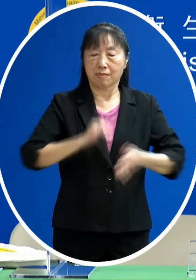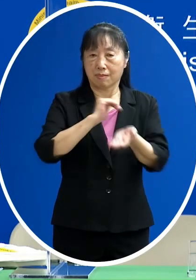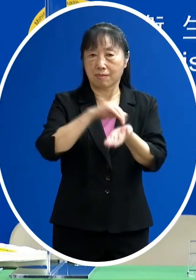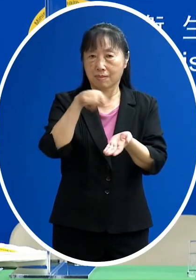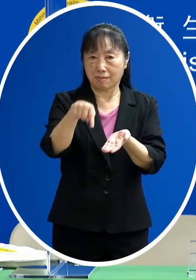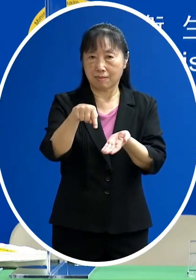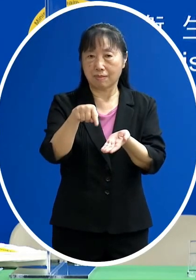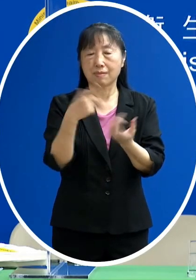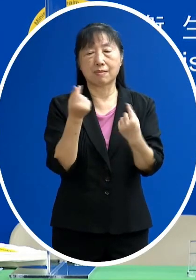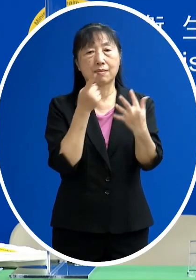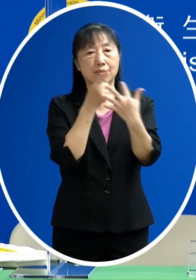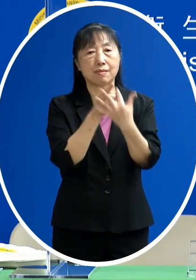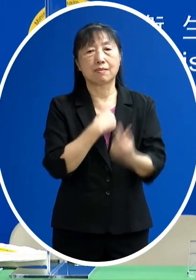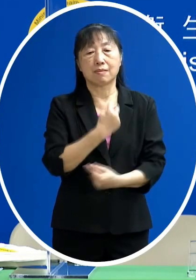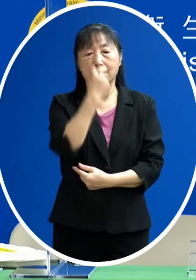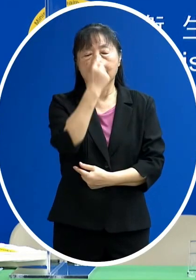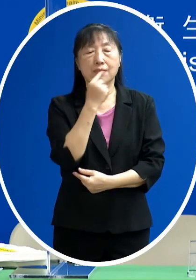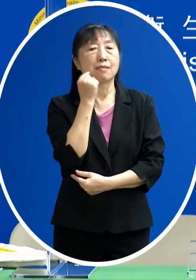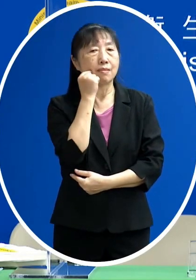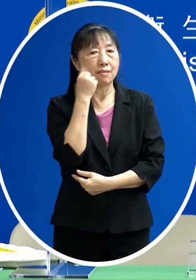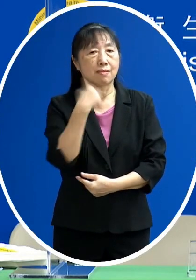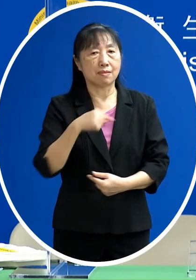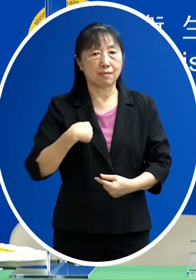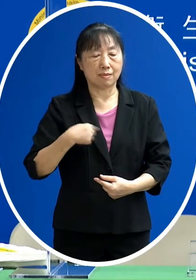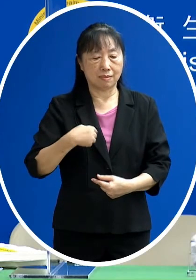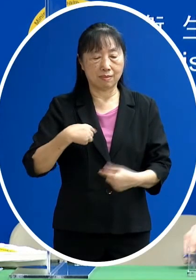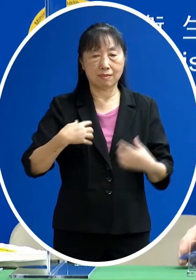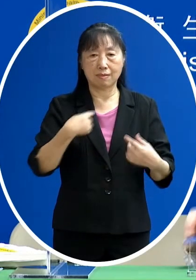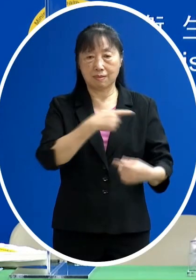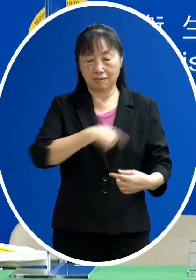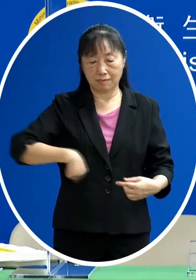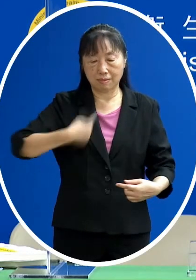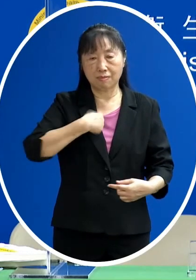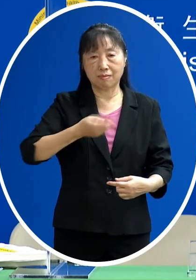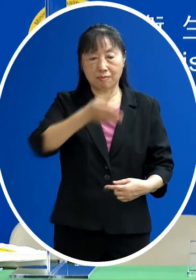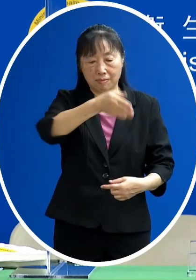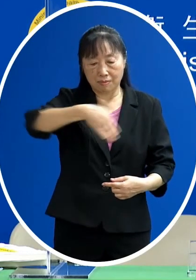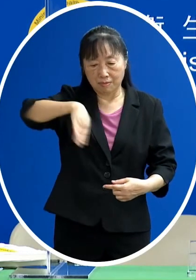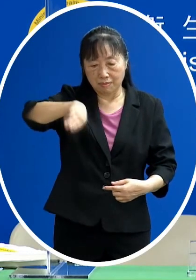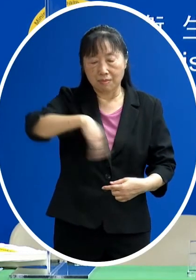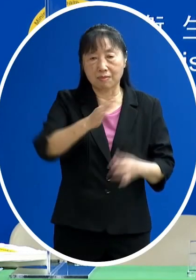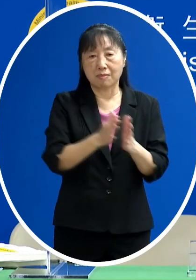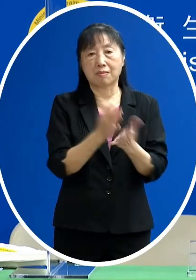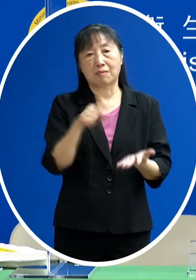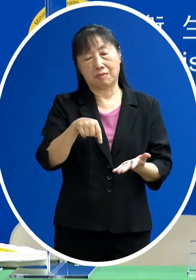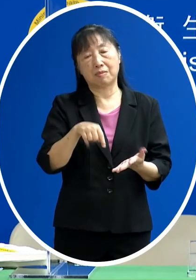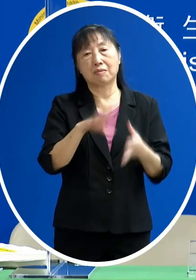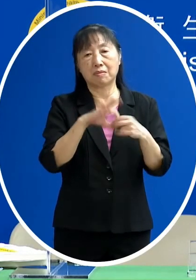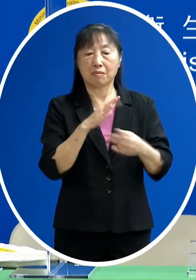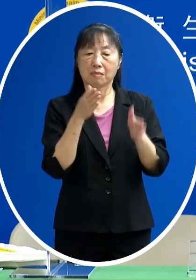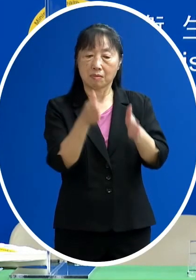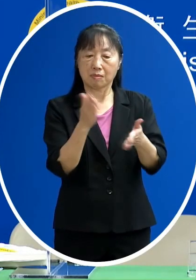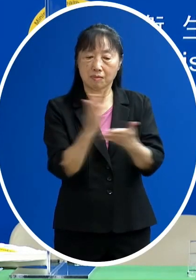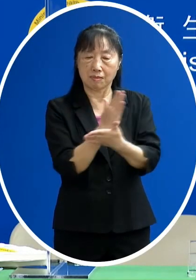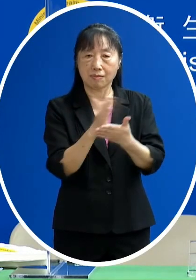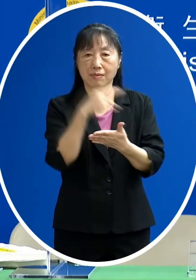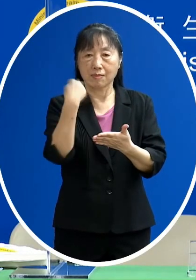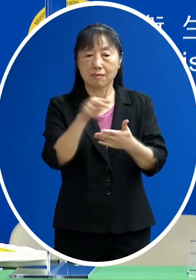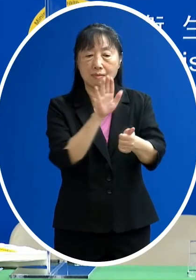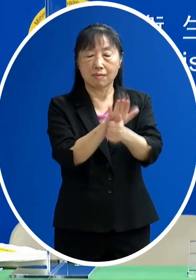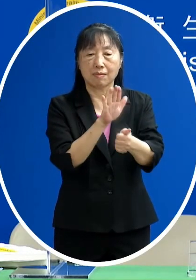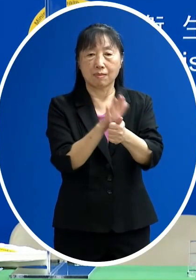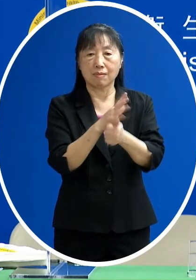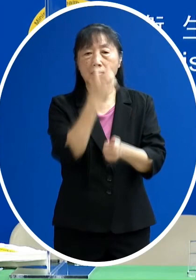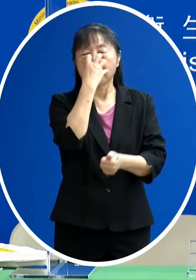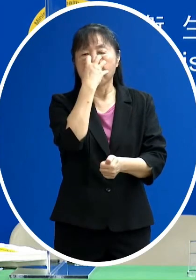诊这边有发现有呼吸困难跟胸凹的一个这种呼吸费力的一个现象，所以经过评估之后紧急插管使用